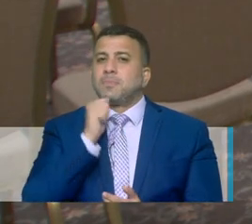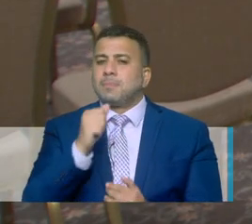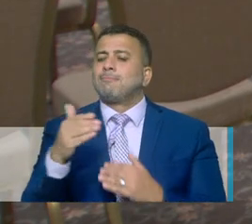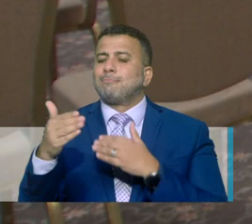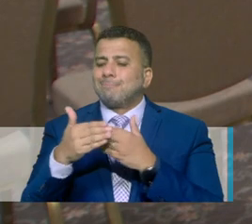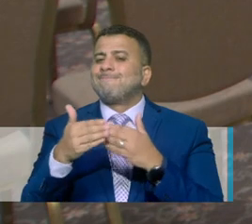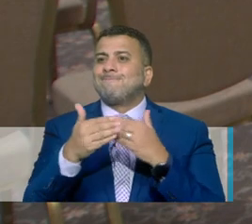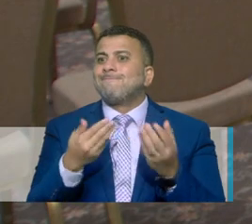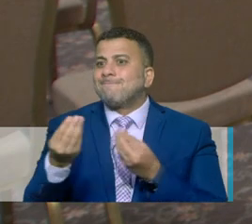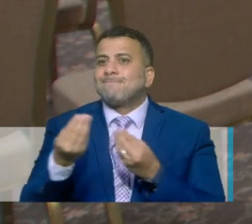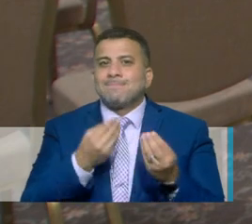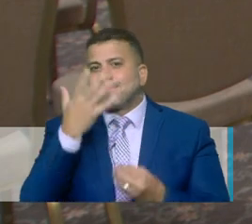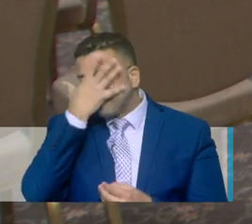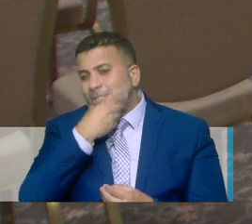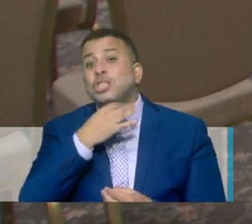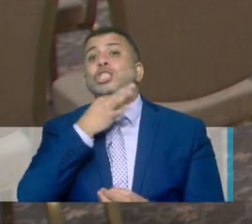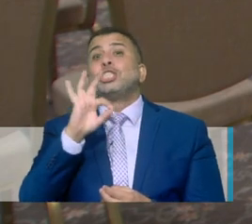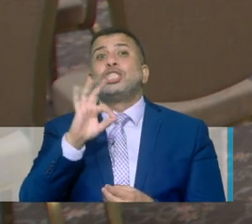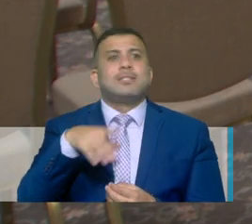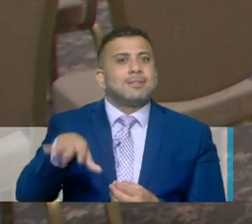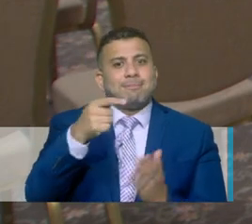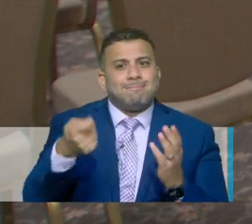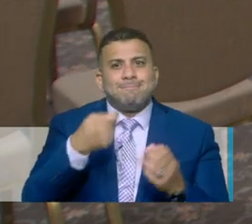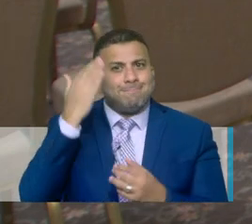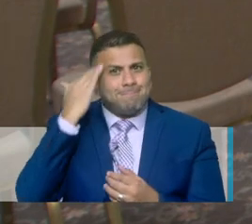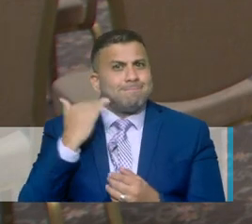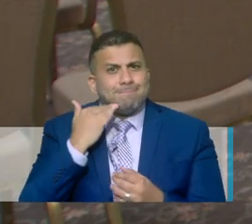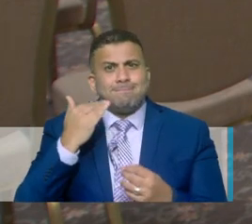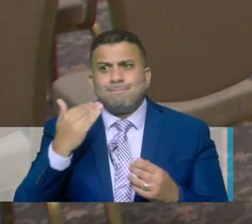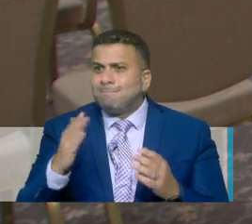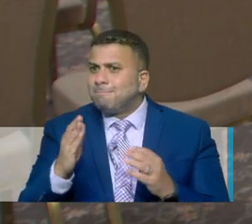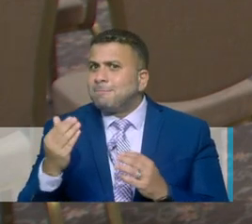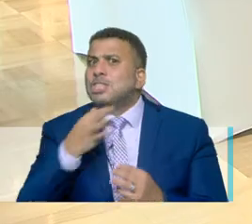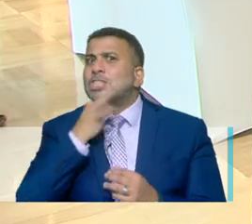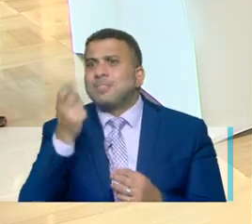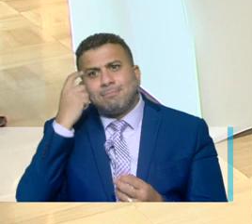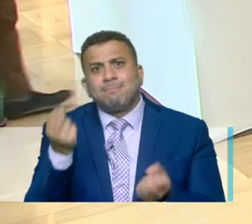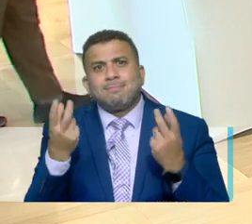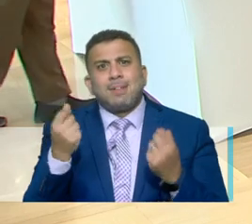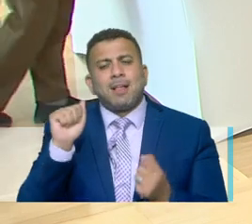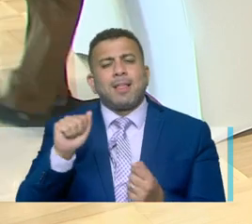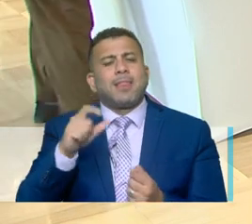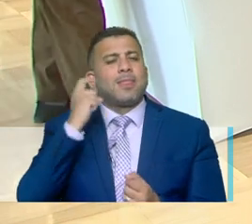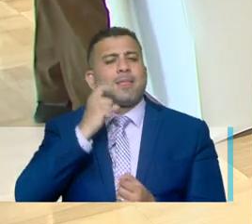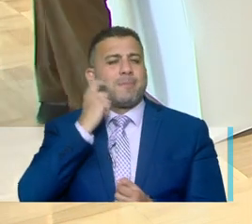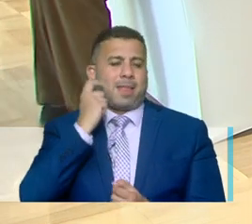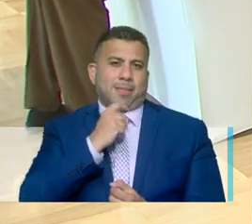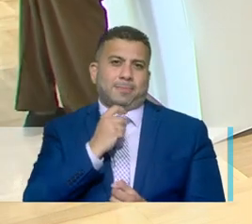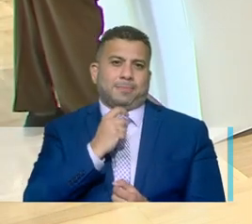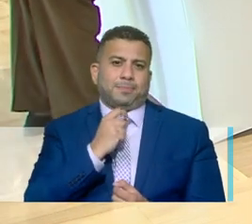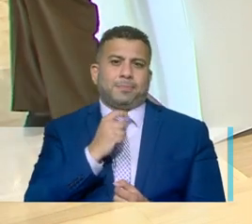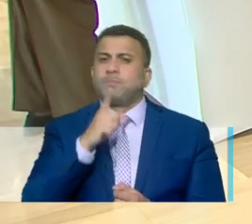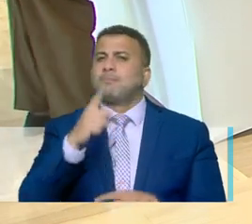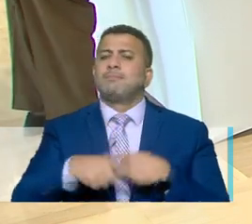تقارب بيننا وبين الوجوه الجديدة التي يعني طلعت على الثقافة في دولة الإمارات. لطالما